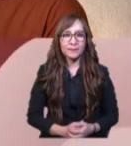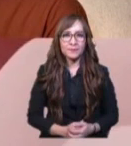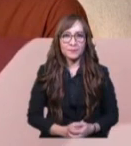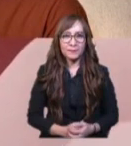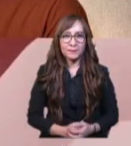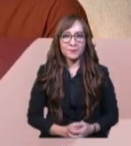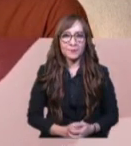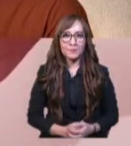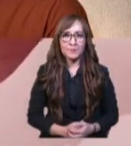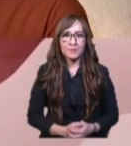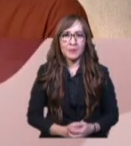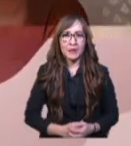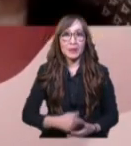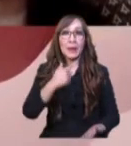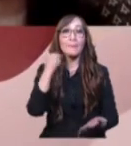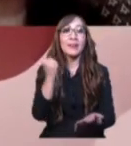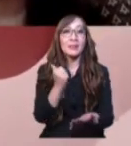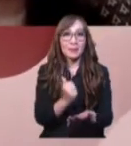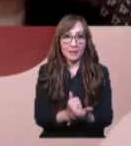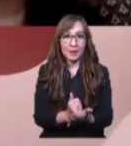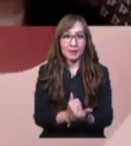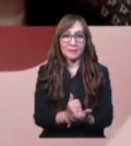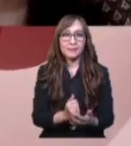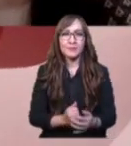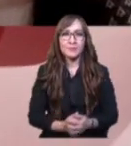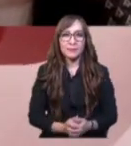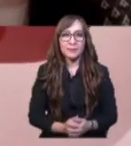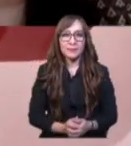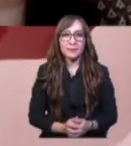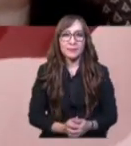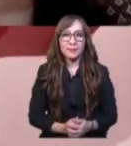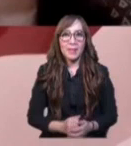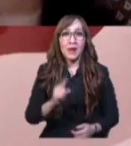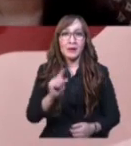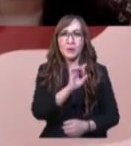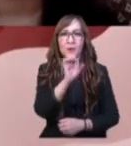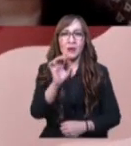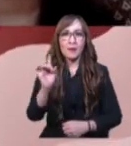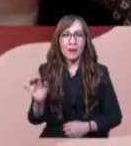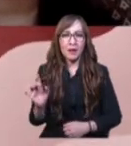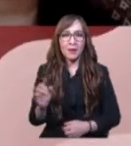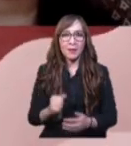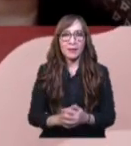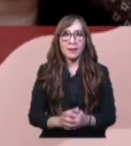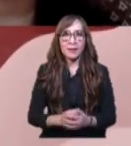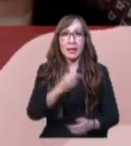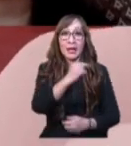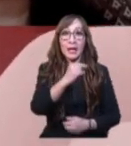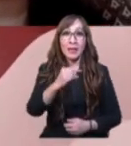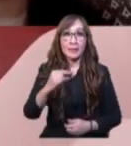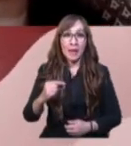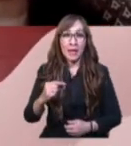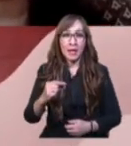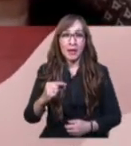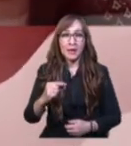Ya, kunci dari semuanya tadi ya, dari diskusi kita ini kan ada beberapa kata yang perlu